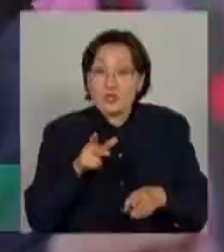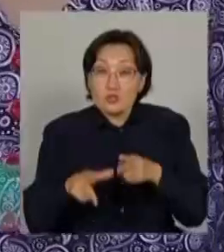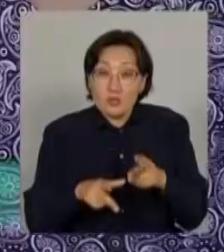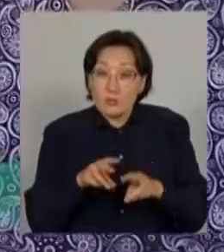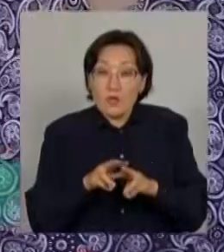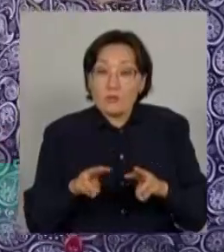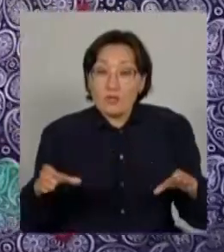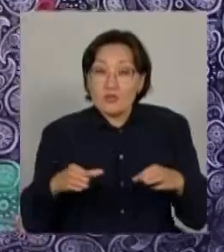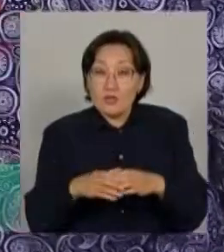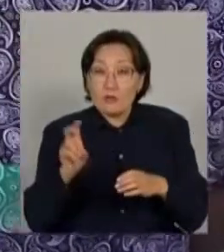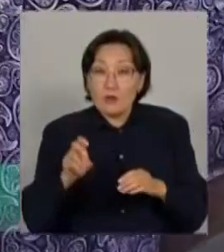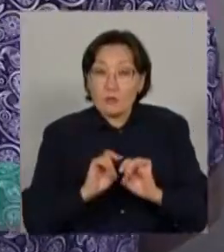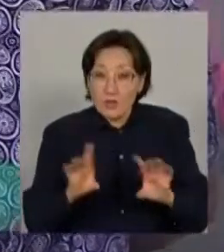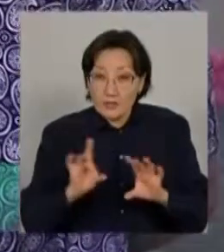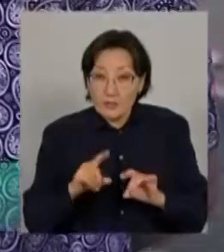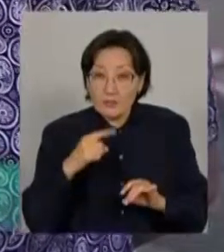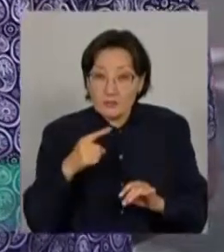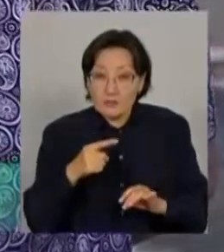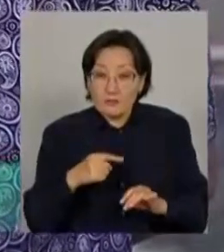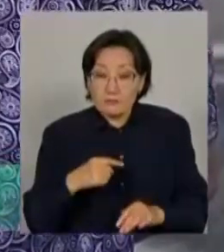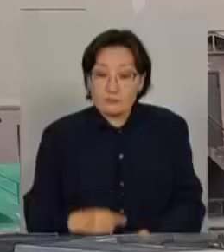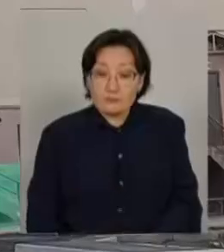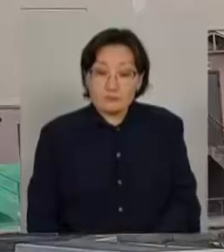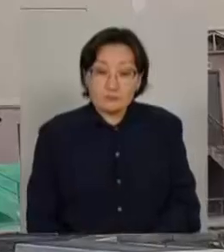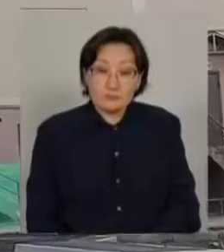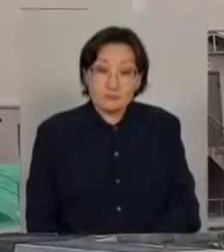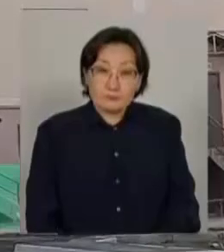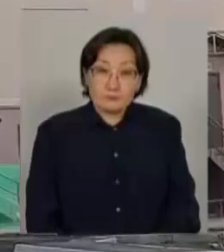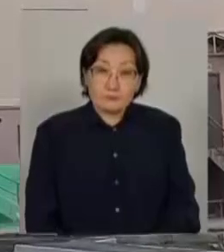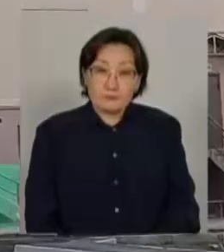үкіметке дейін жеткіземіз деп тарқасты. Мадина Оқас, Фархат Тәжібаев, Алматы телеарнасы.